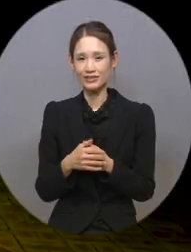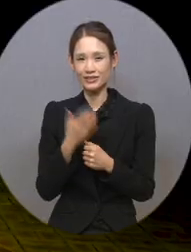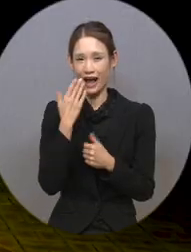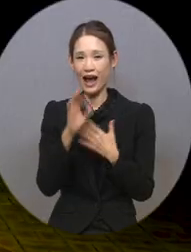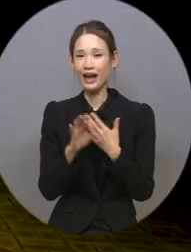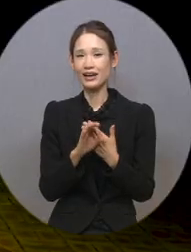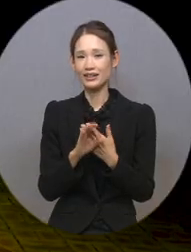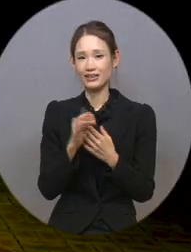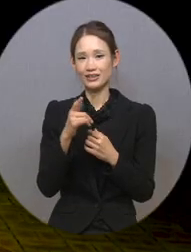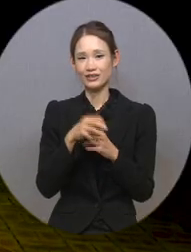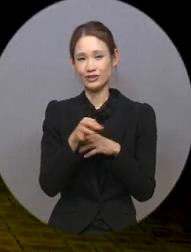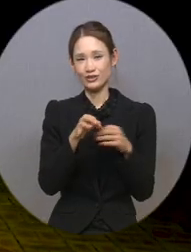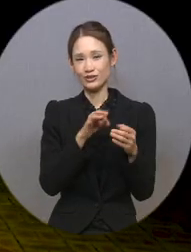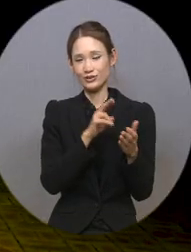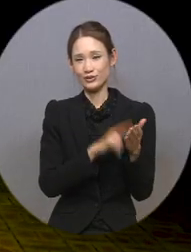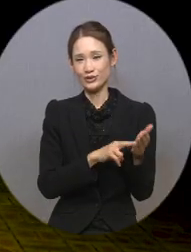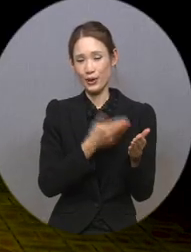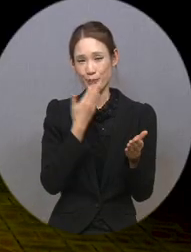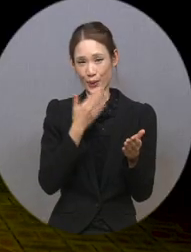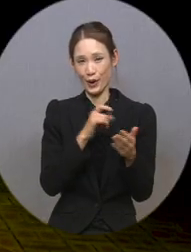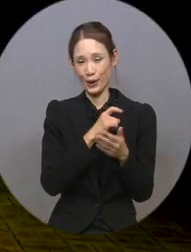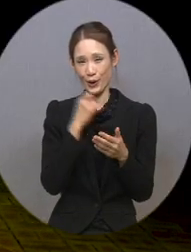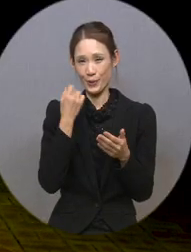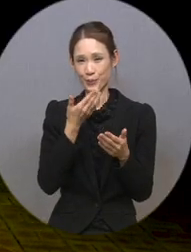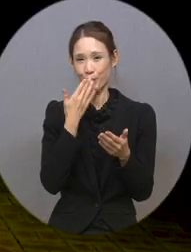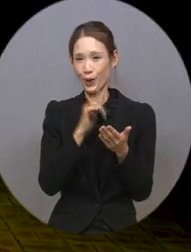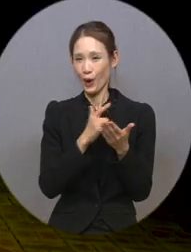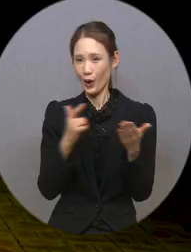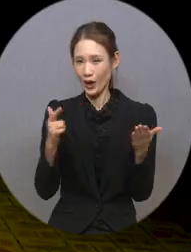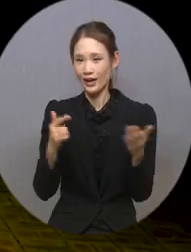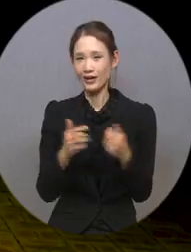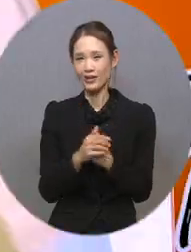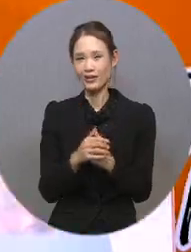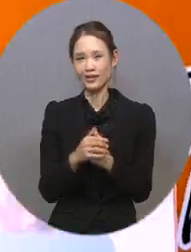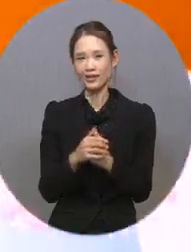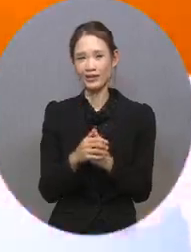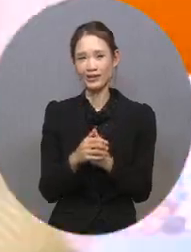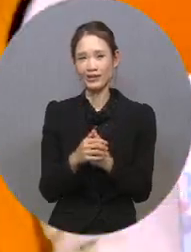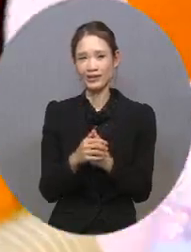이왕이면 남도 장터에서 구매한 만난 영암의 먹거리로